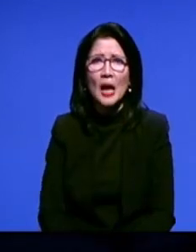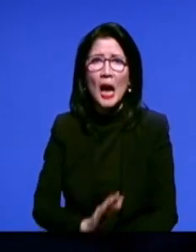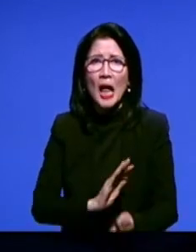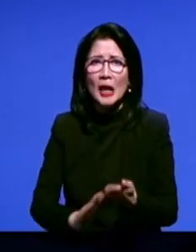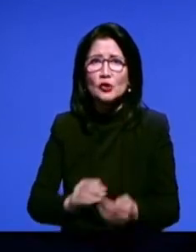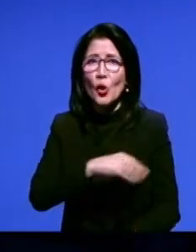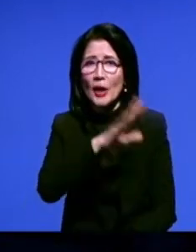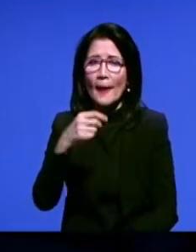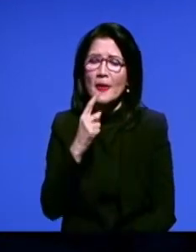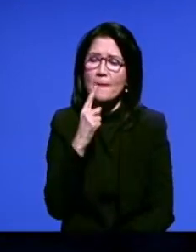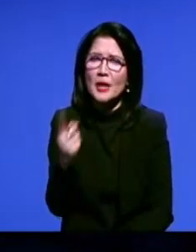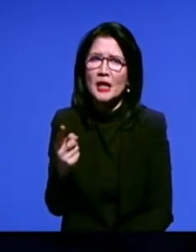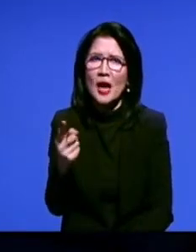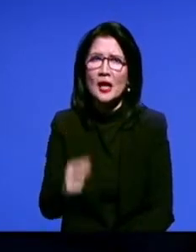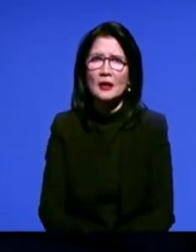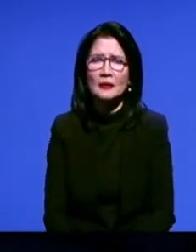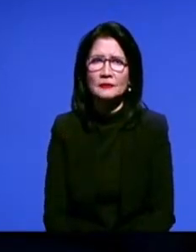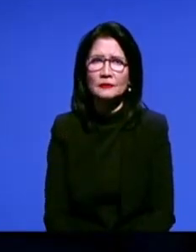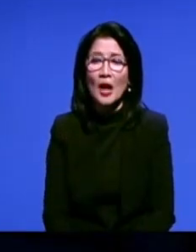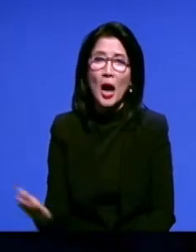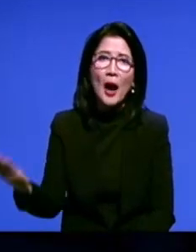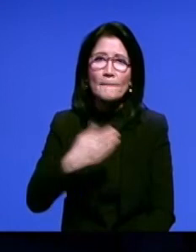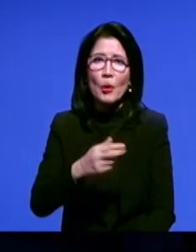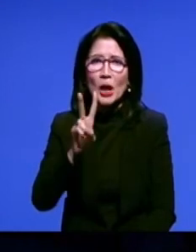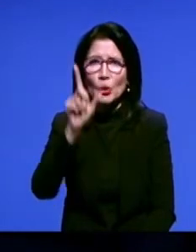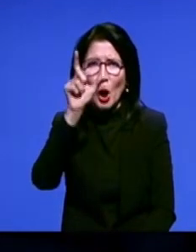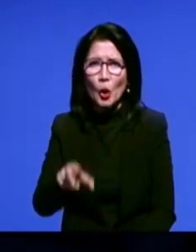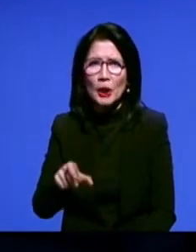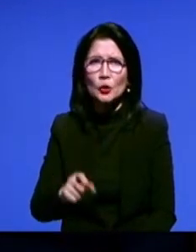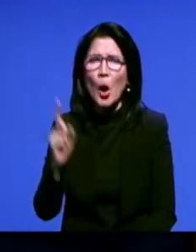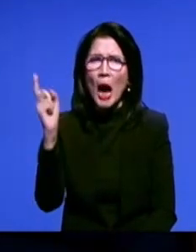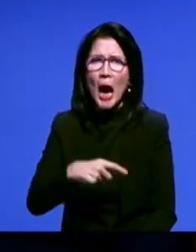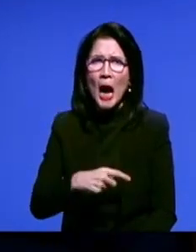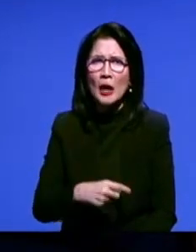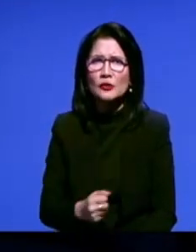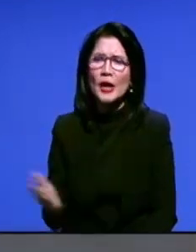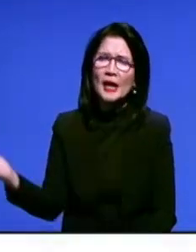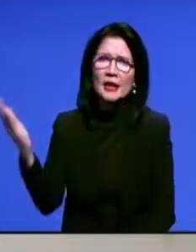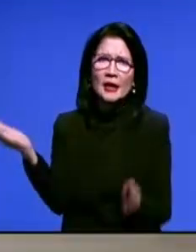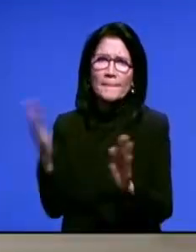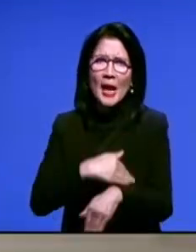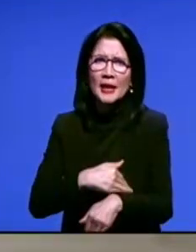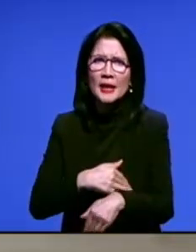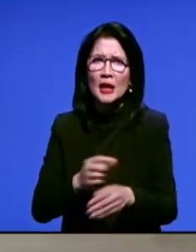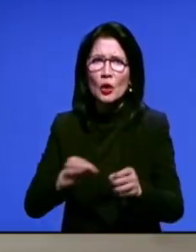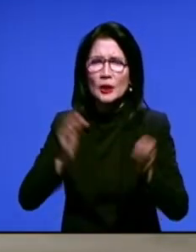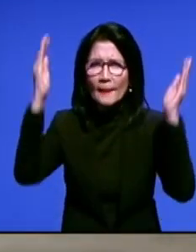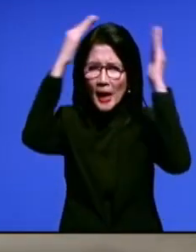langsung memerintahkan bahwa kedua orang itu harus dikembalikan ke Makassar.